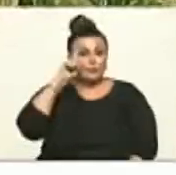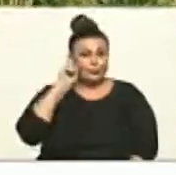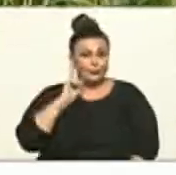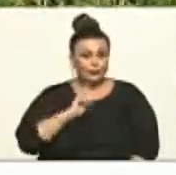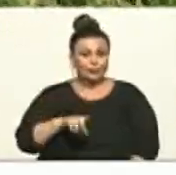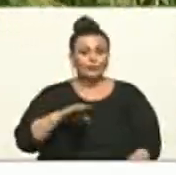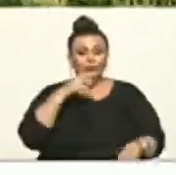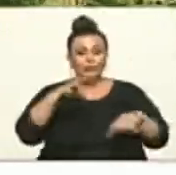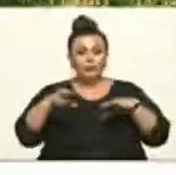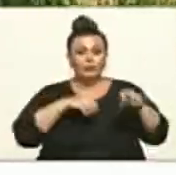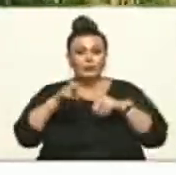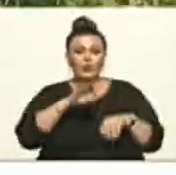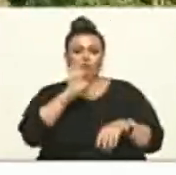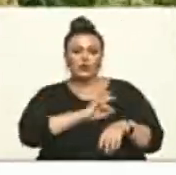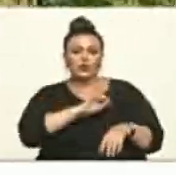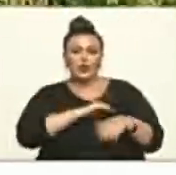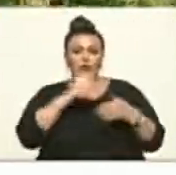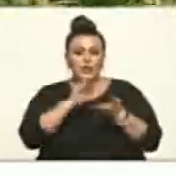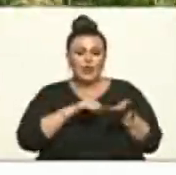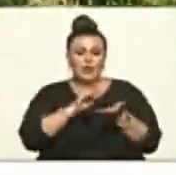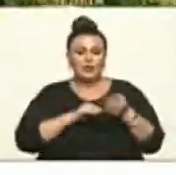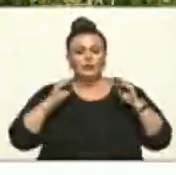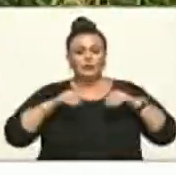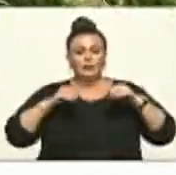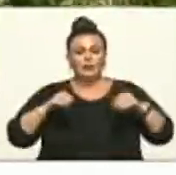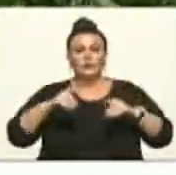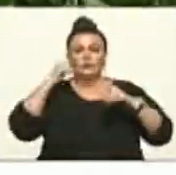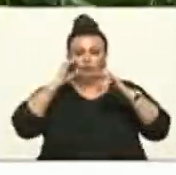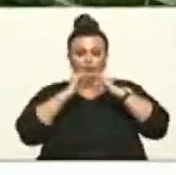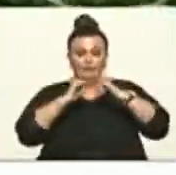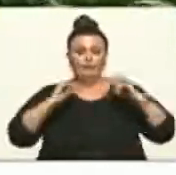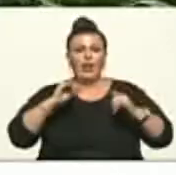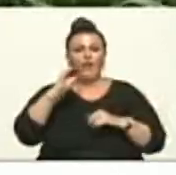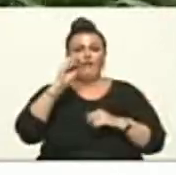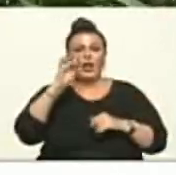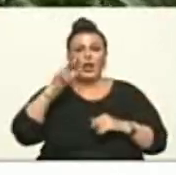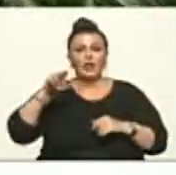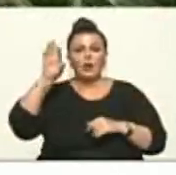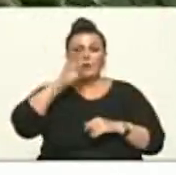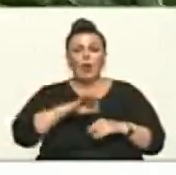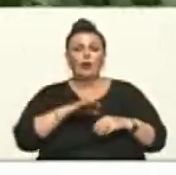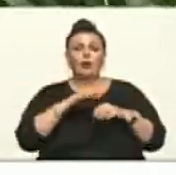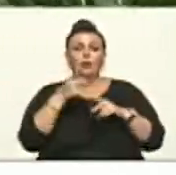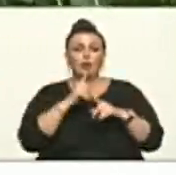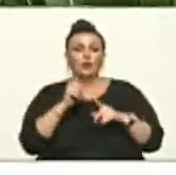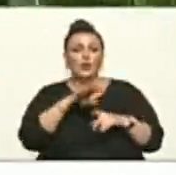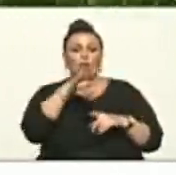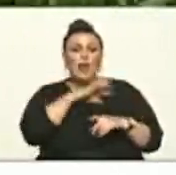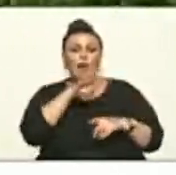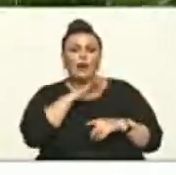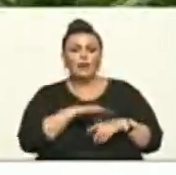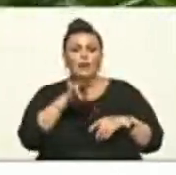Azərbaycanda məhsul yığımından sonra təkrar əkinlərin aparılması ənənələri genişlənir. Fermerlər faraş tərəvəz yığımı və taxıl biçinindən